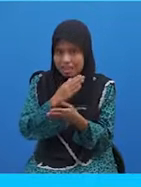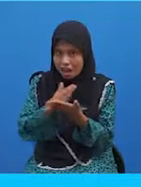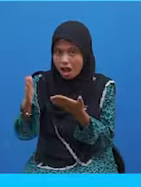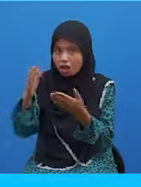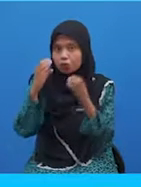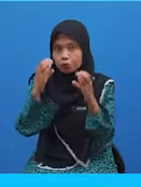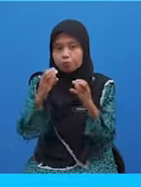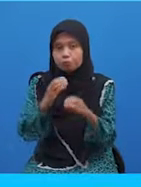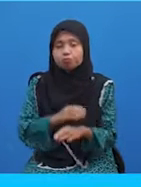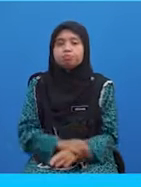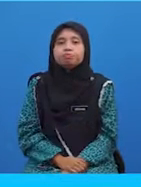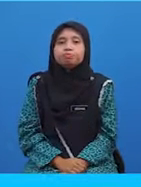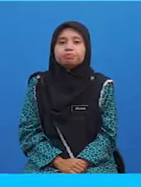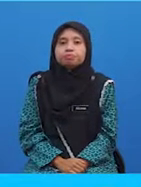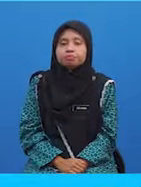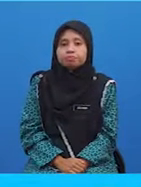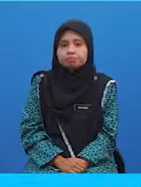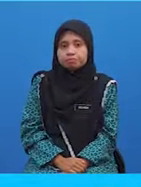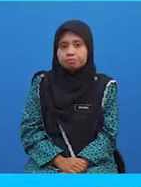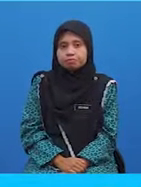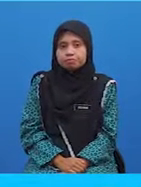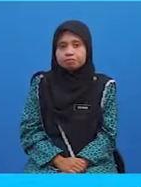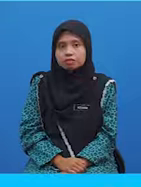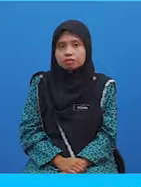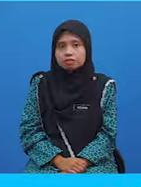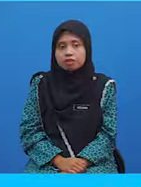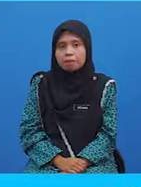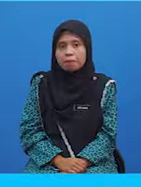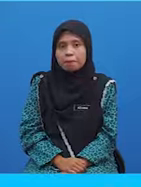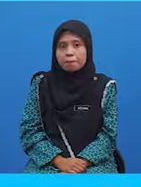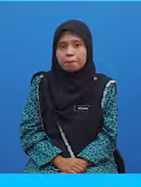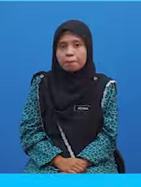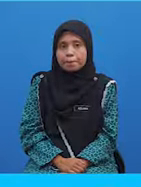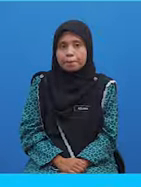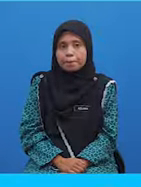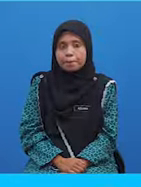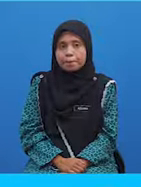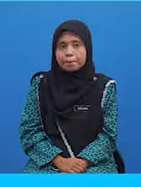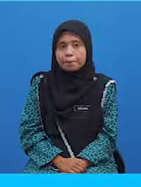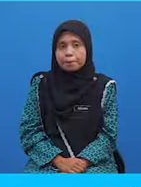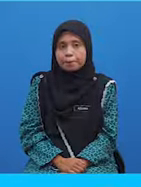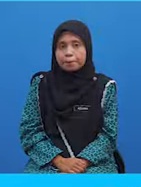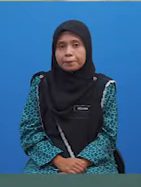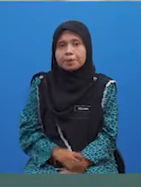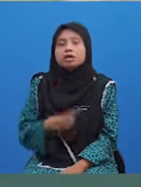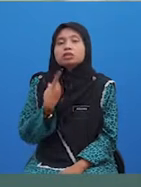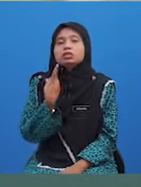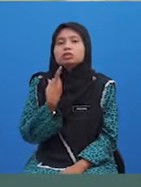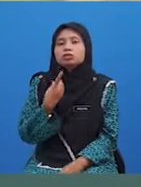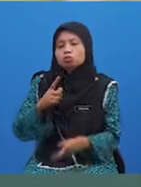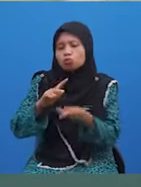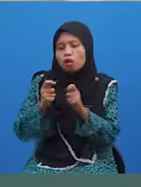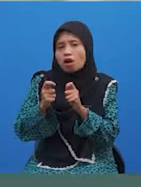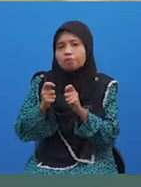yang menunjukkan kata bilangan tak tentu, iaitu setengah-setengah. Kita